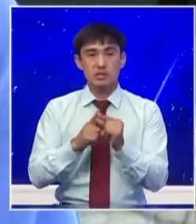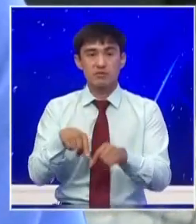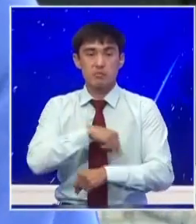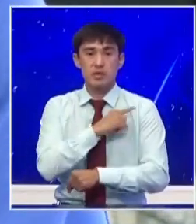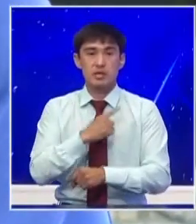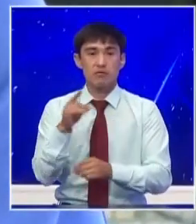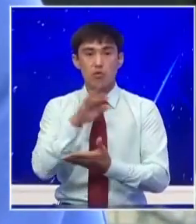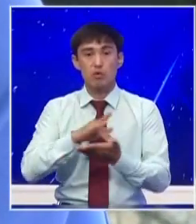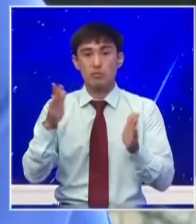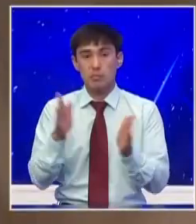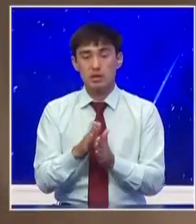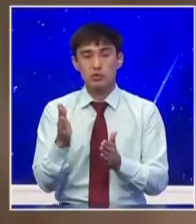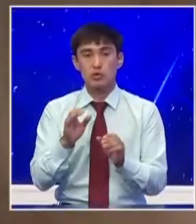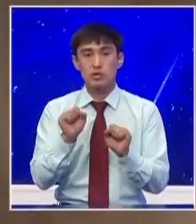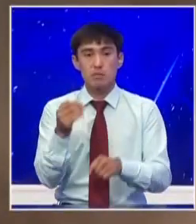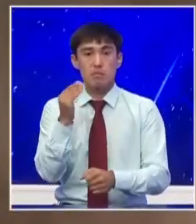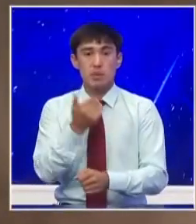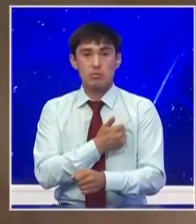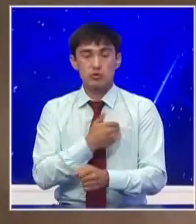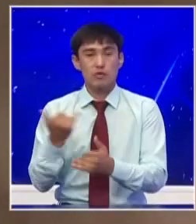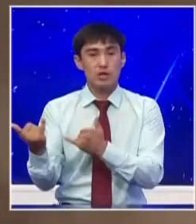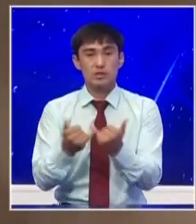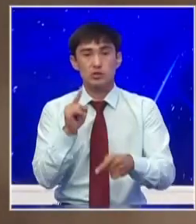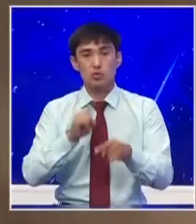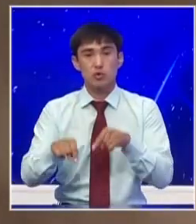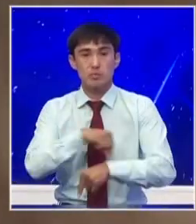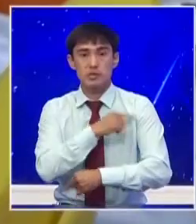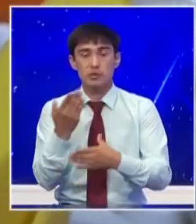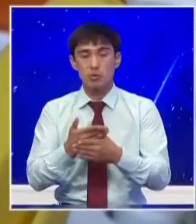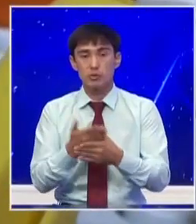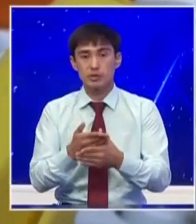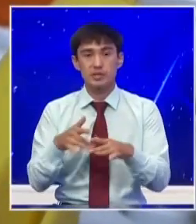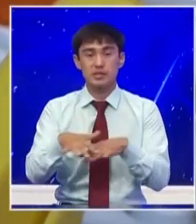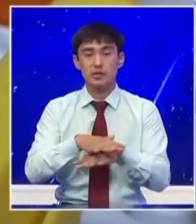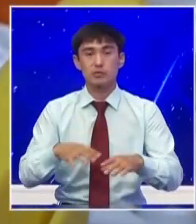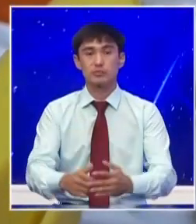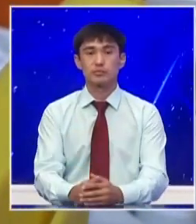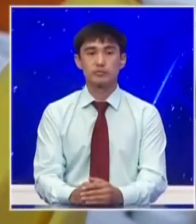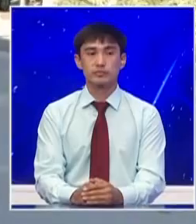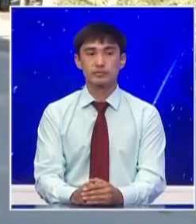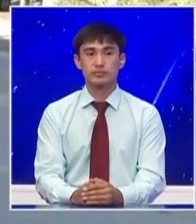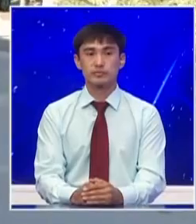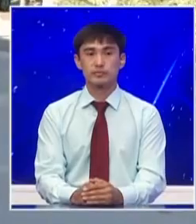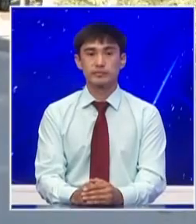повезло, что город небольшой, что дает преимущество в оказании скорой медицинской помощи населению. Себе